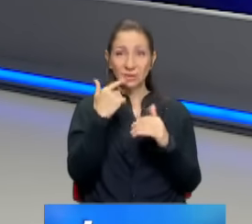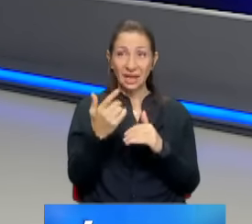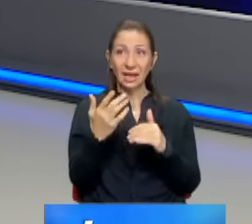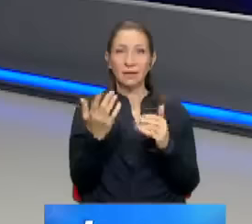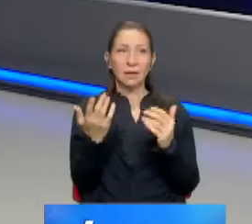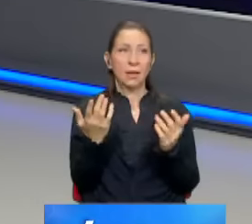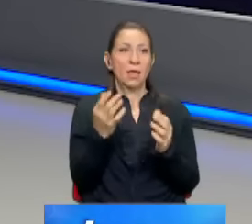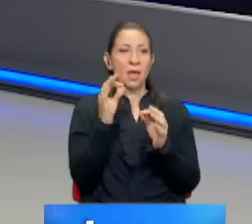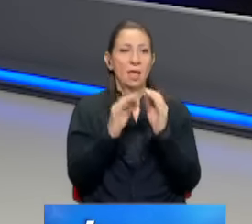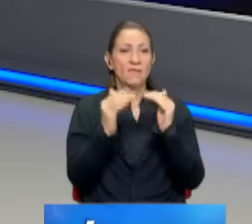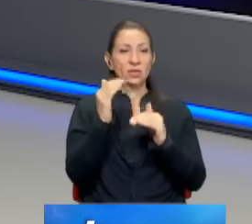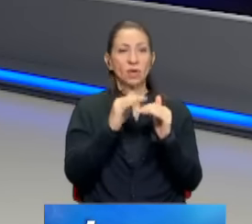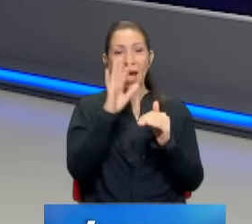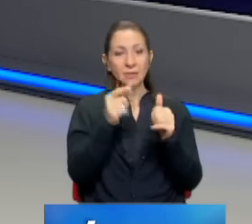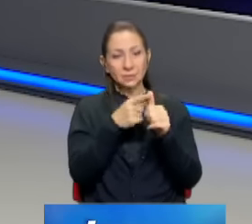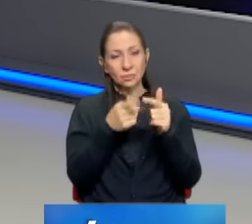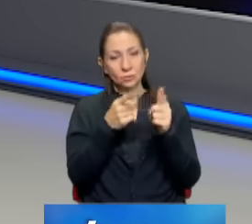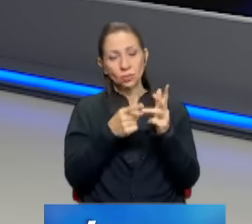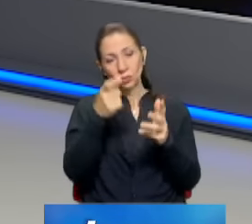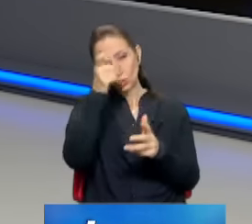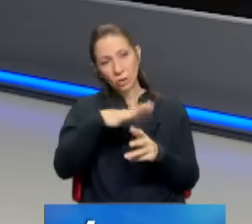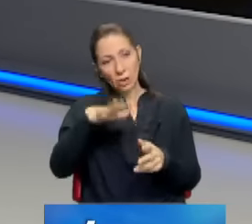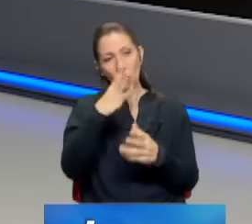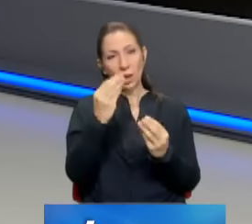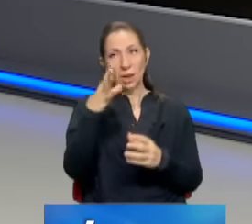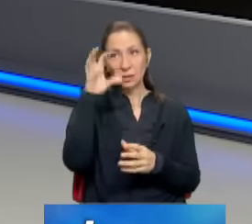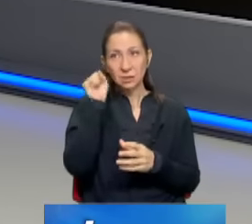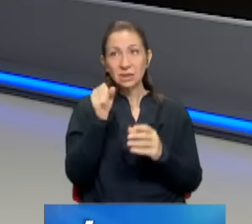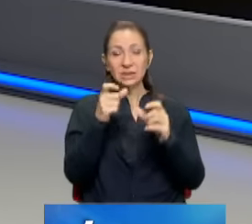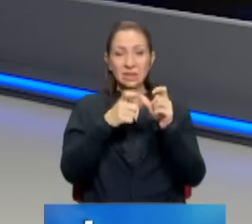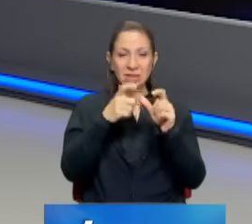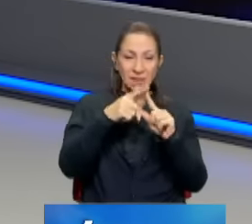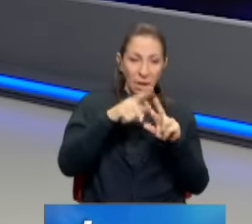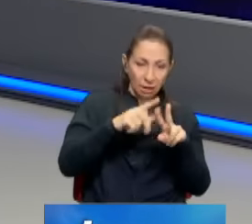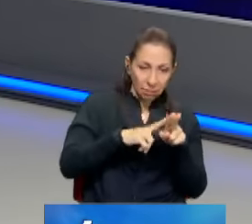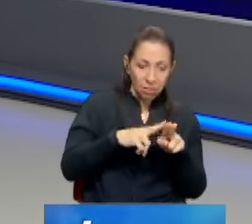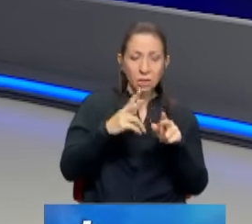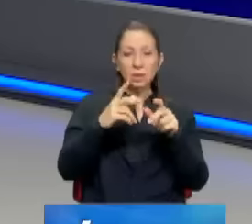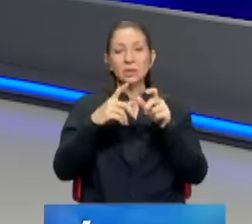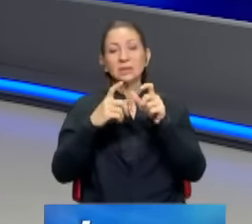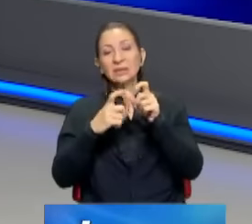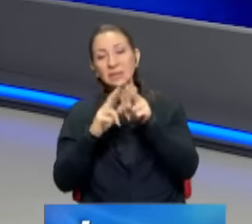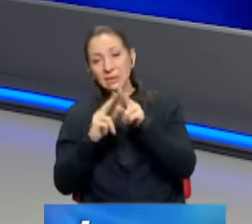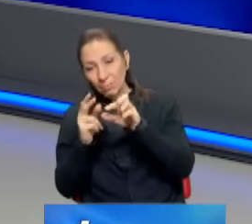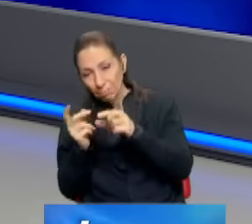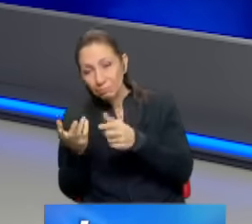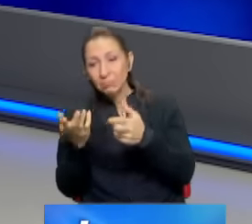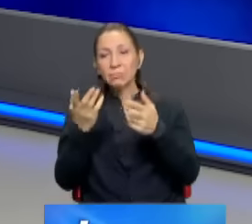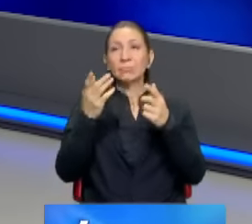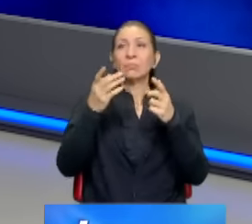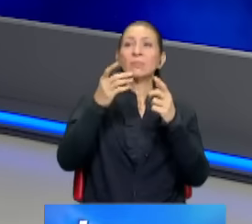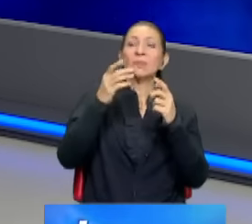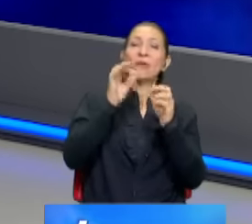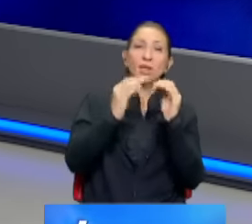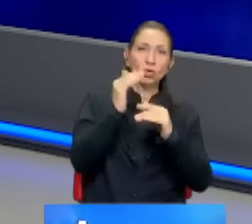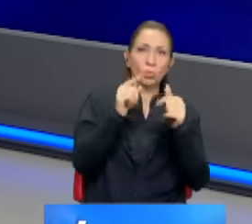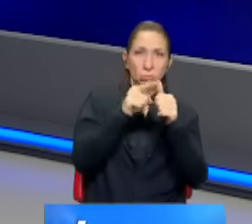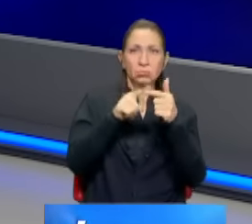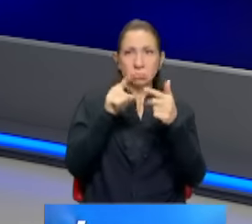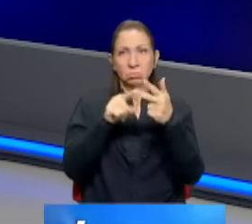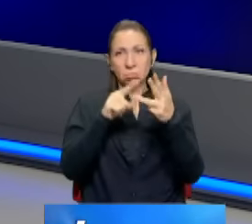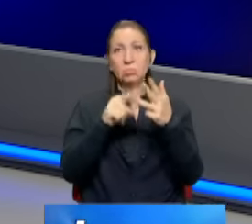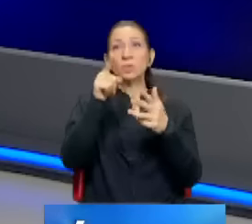artık enflasyonun her halini tüm Türkiye olarak ezberledik. Yani stagflasyon, gridflasyon, skimflasyon hepsini öğrenmiş olduk.